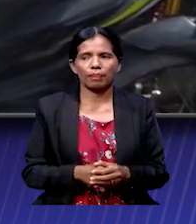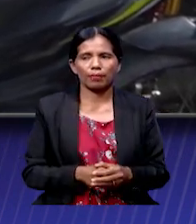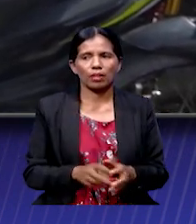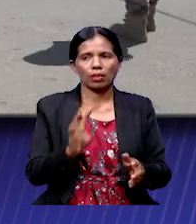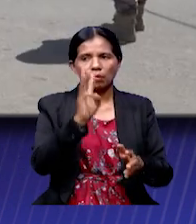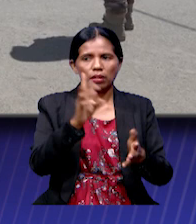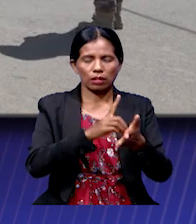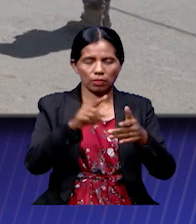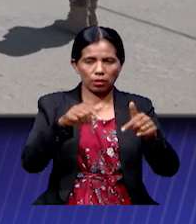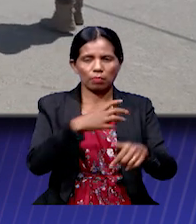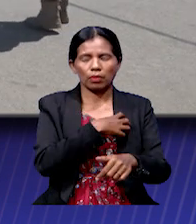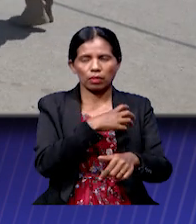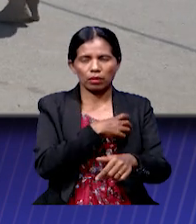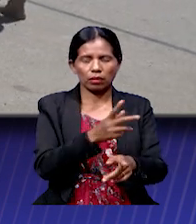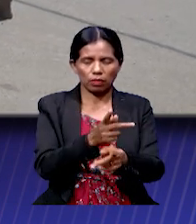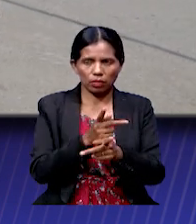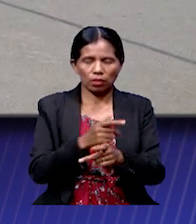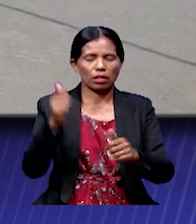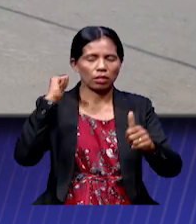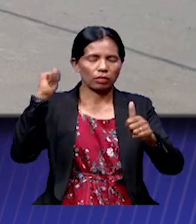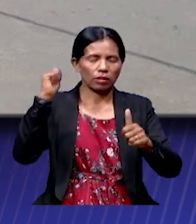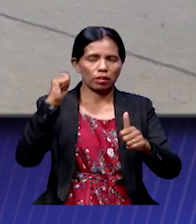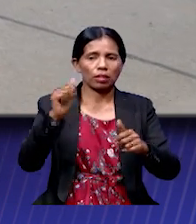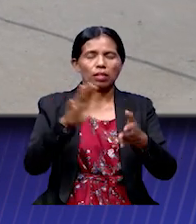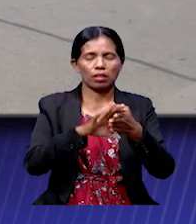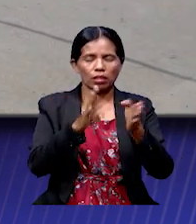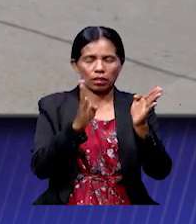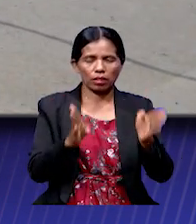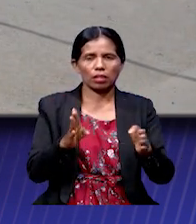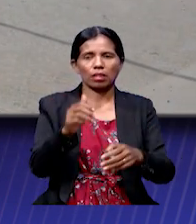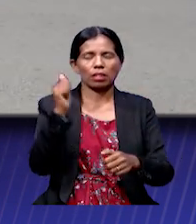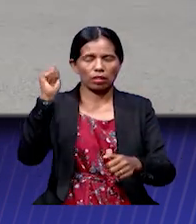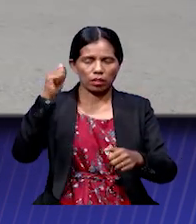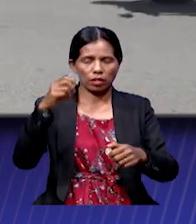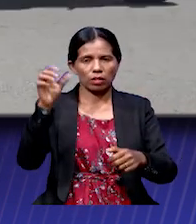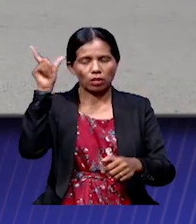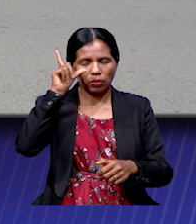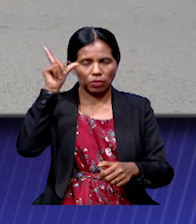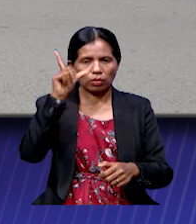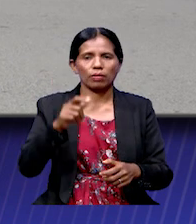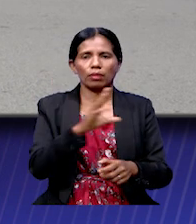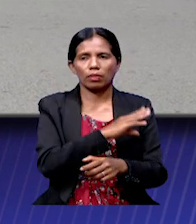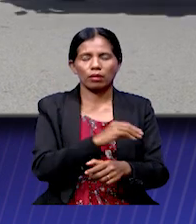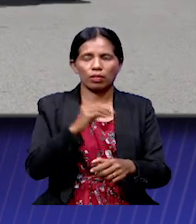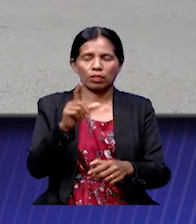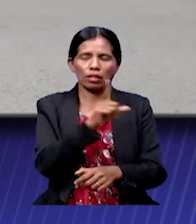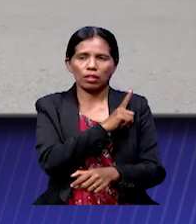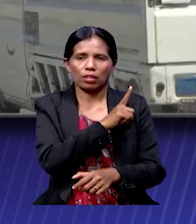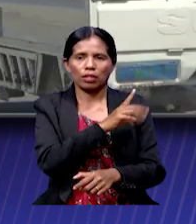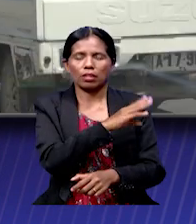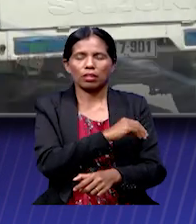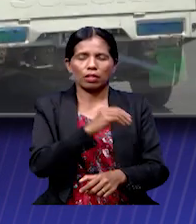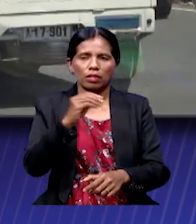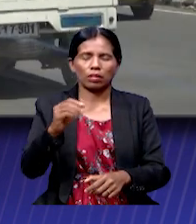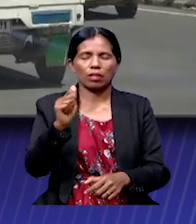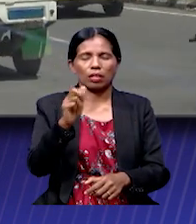semana ne penteli kontinua segura atividade kampanye elektoral kandidatu presiden Republika Francisco Guterres Luolo lere anan timur no